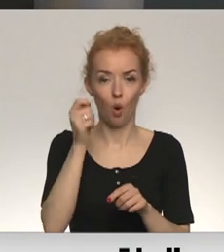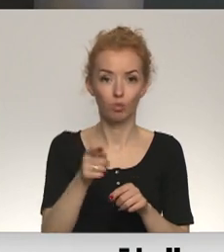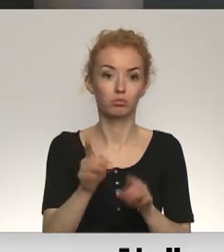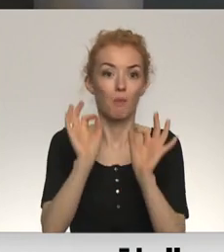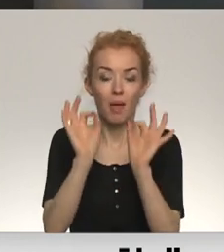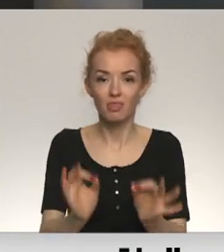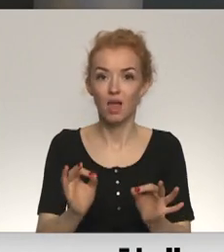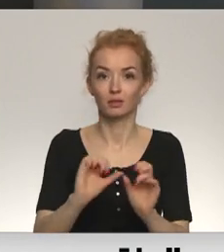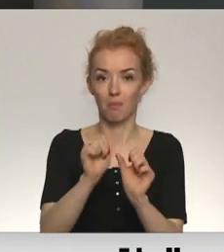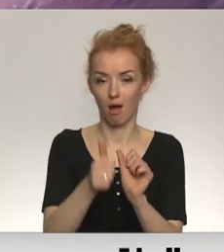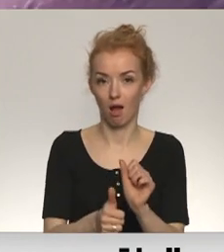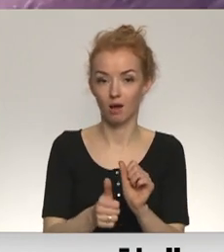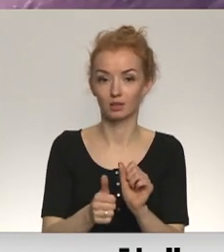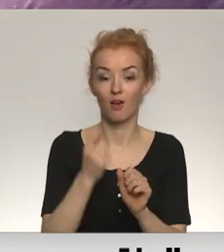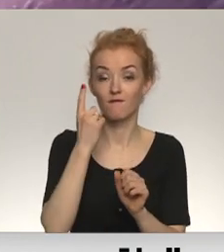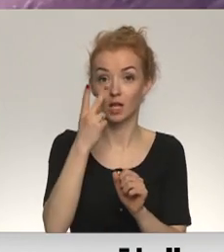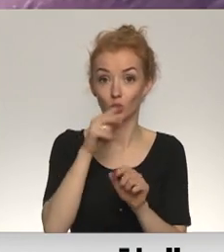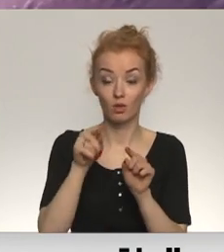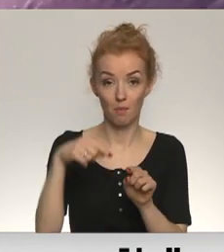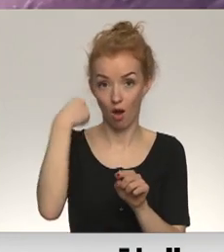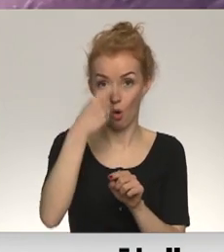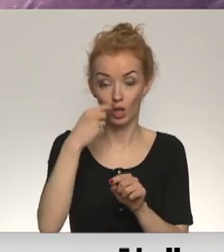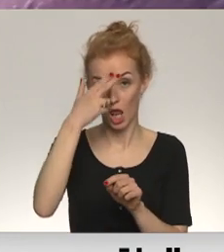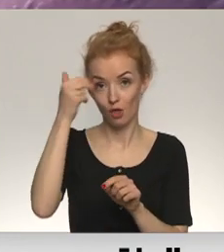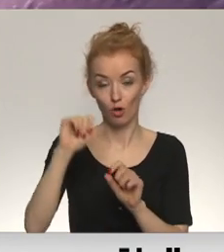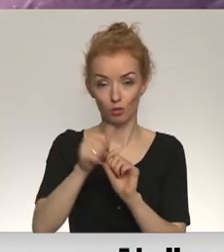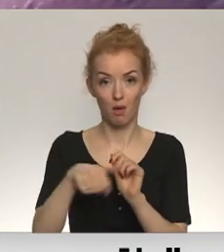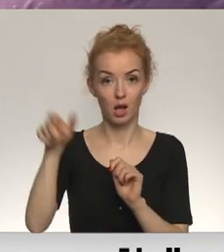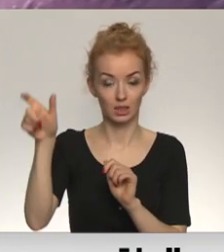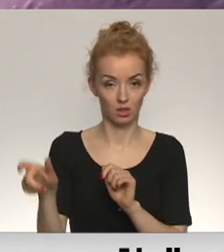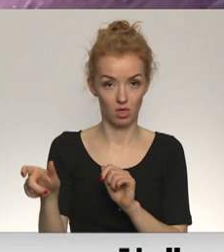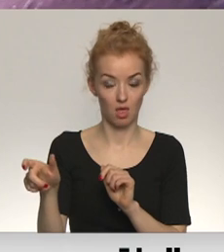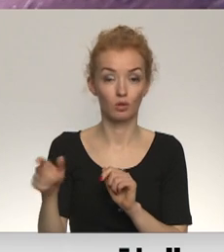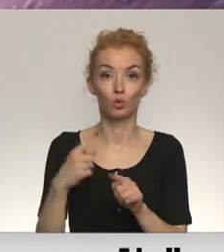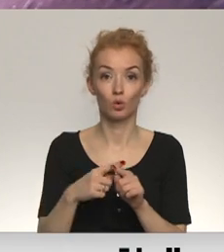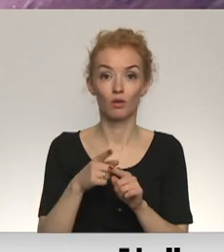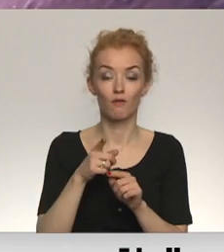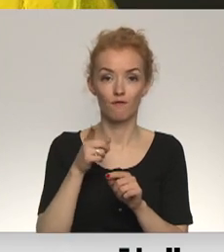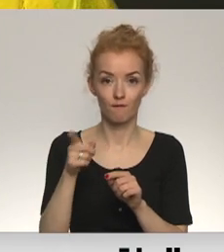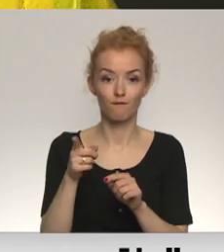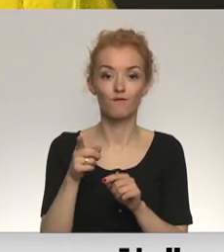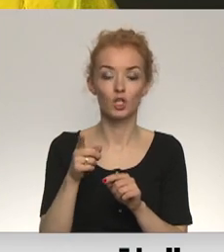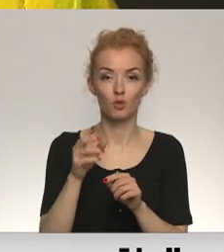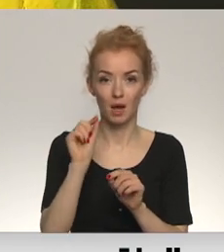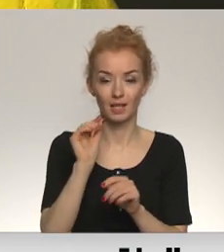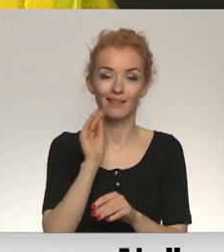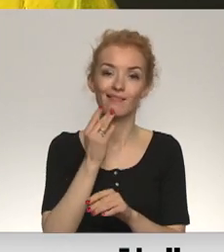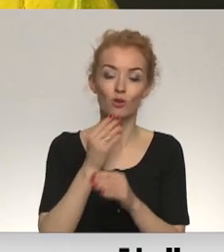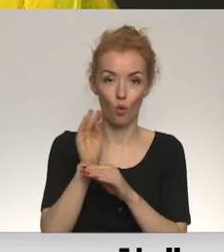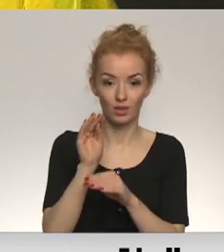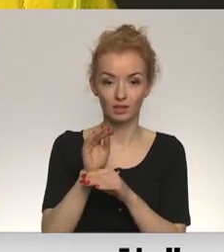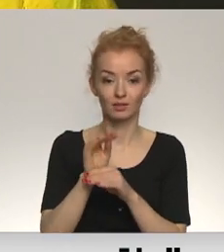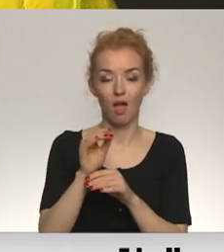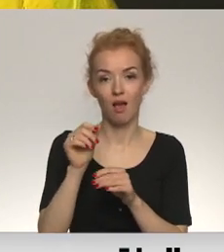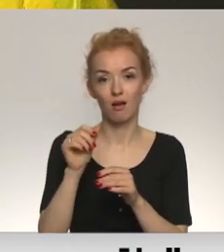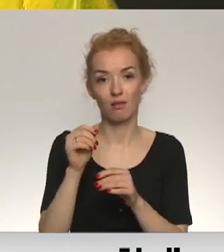kas pievērš uzmanību. Viens no tās autoriem ir lietuviešu mākslinieks Martins Gaups, kurš mākslā pārliecinoši ironizējot grotiski,